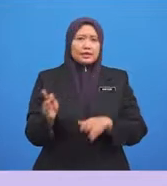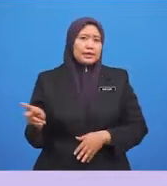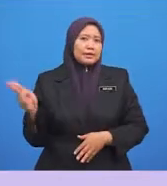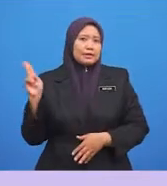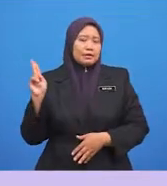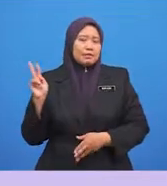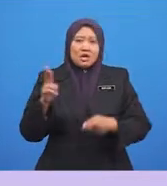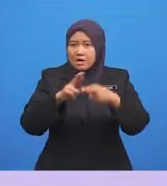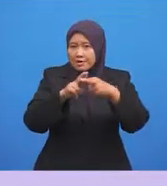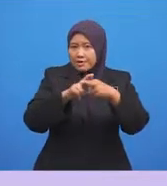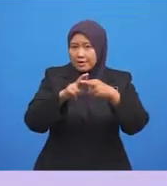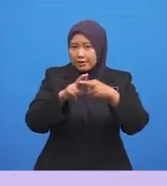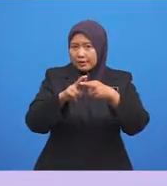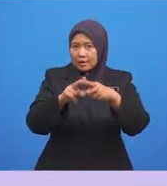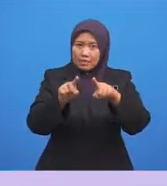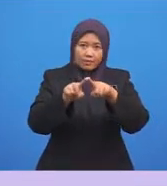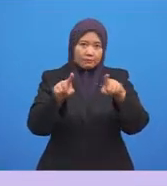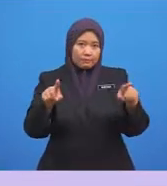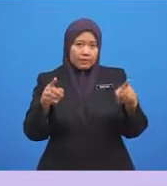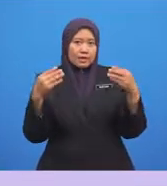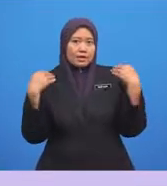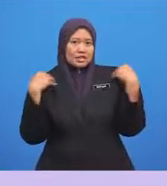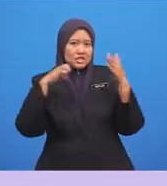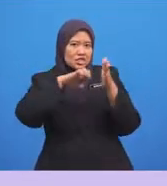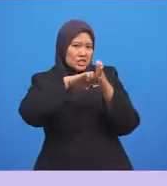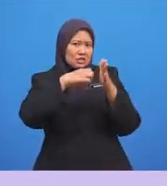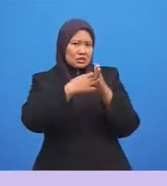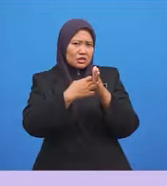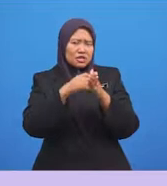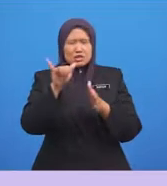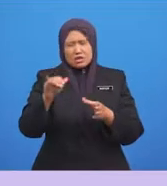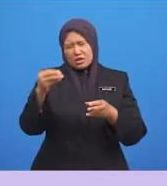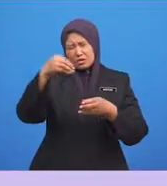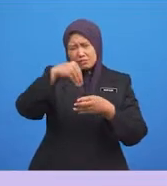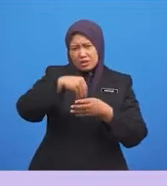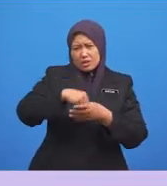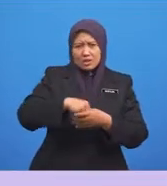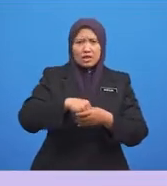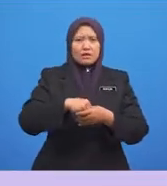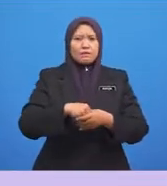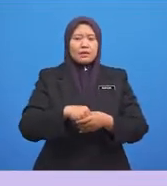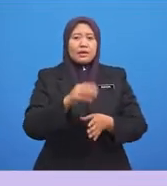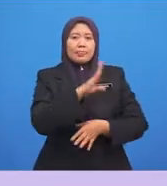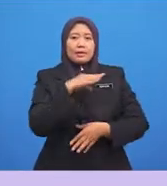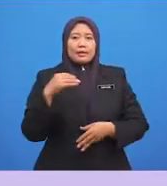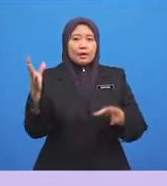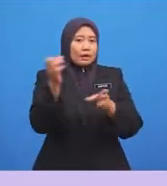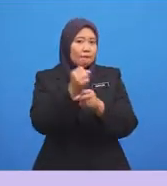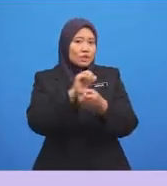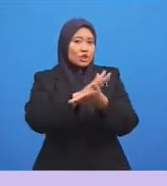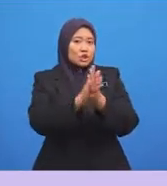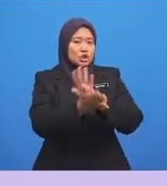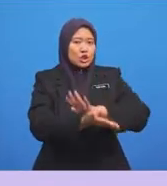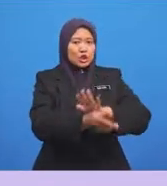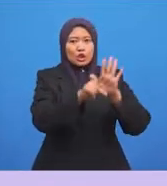adalah ringkas tetapi mempunyai pengertian yang mendalam dan dapat